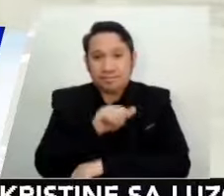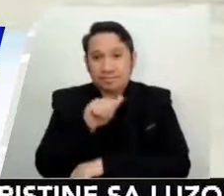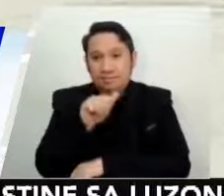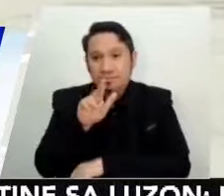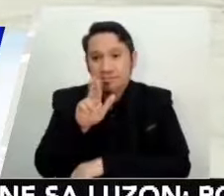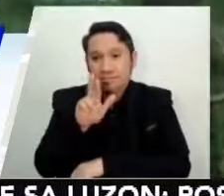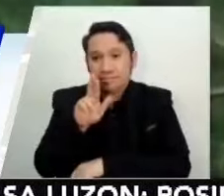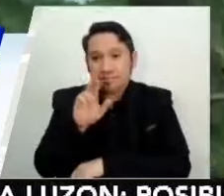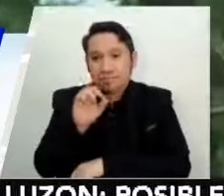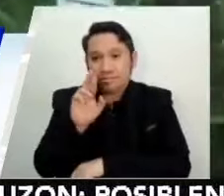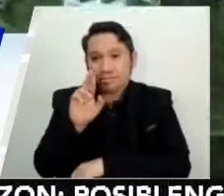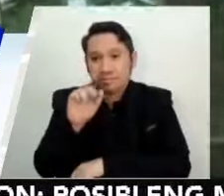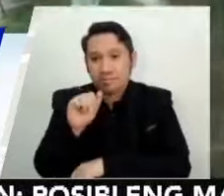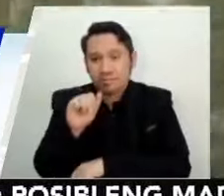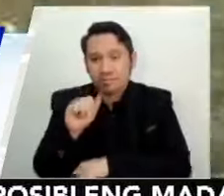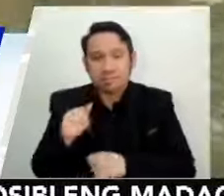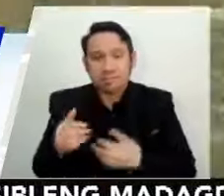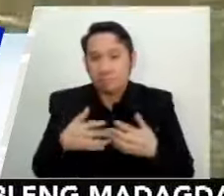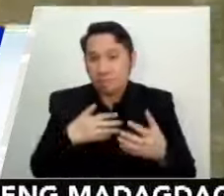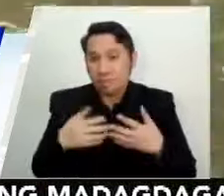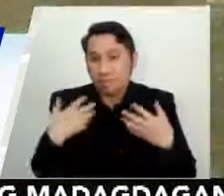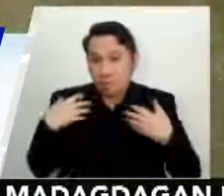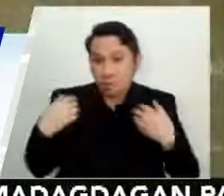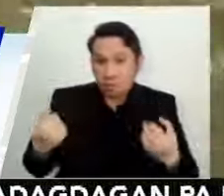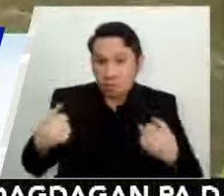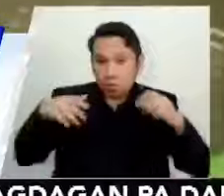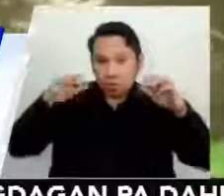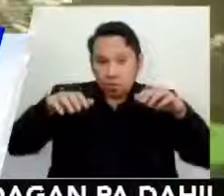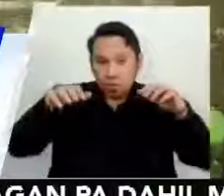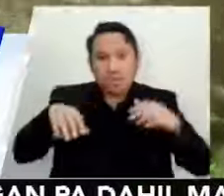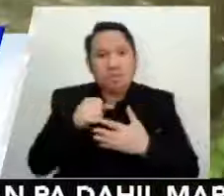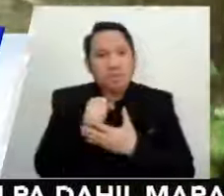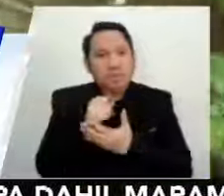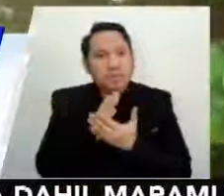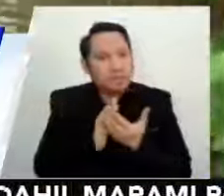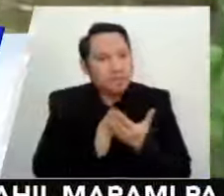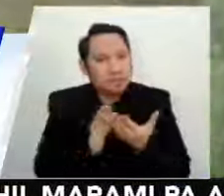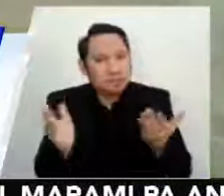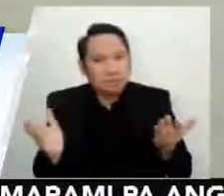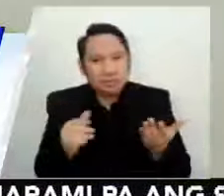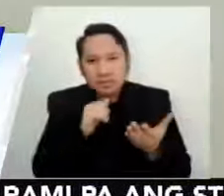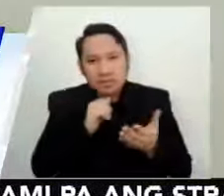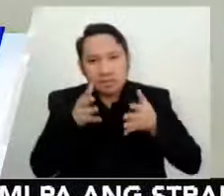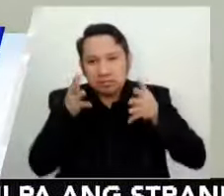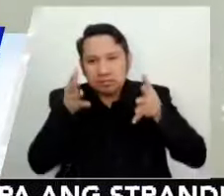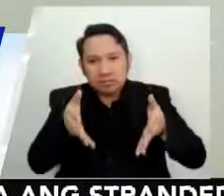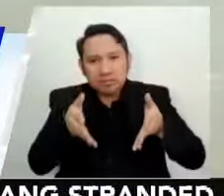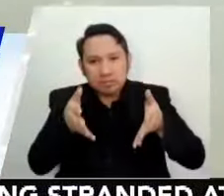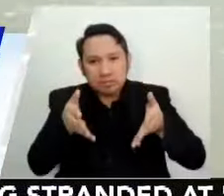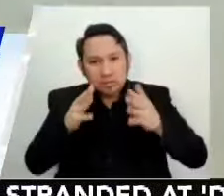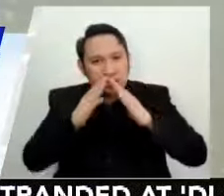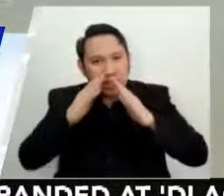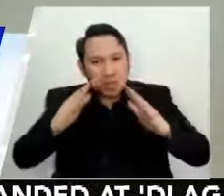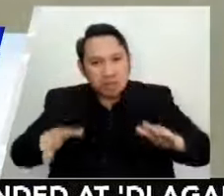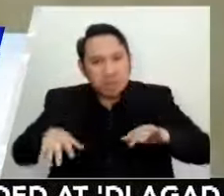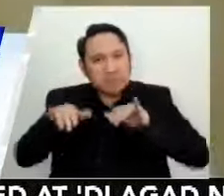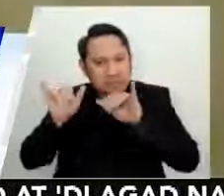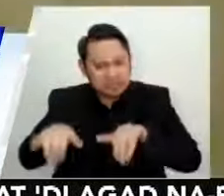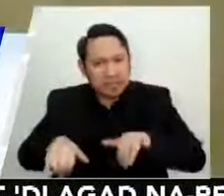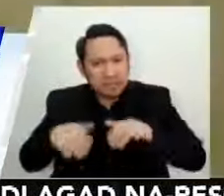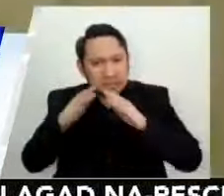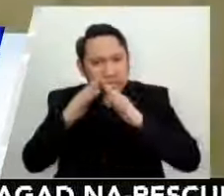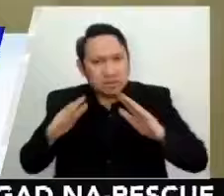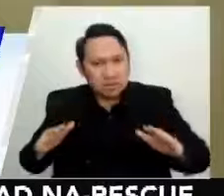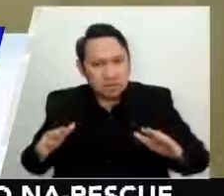Kahit malakas na ang ulan at hangin, may ibang di pa rin iniwan ang kanilang mga bahay. Kahit tumataas na ang baha, tulad na lang ng